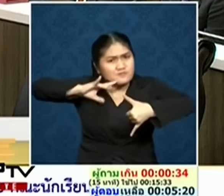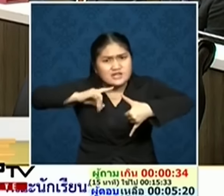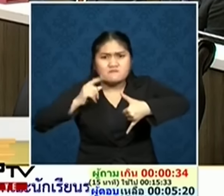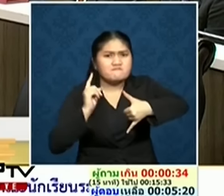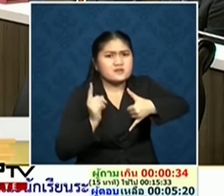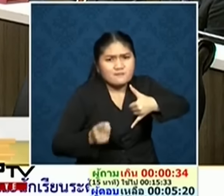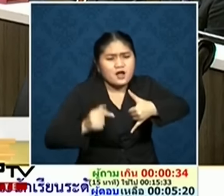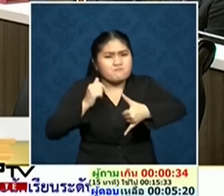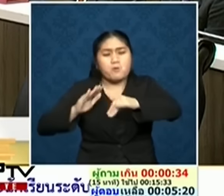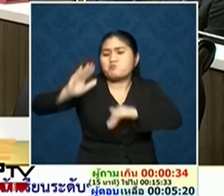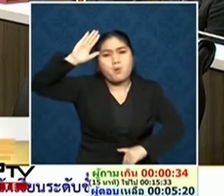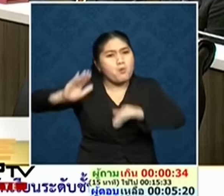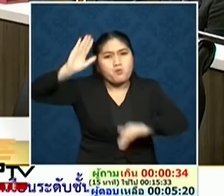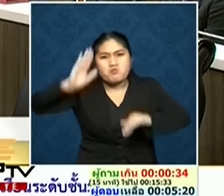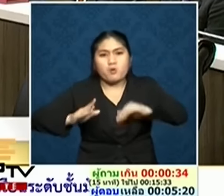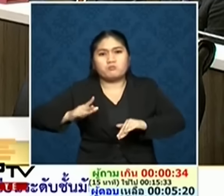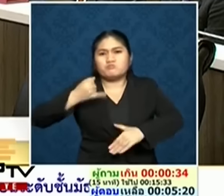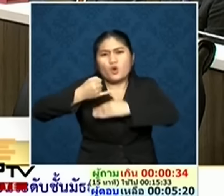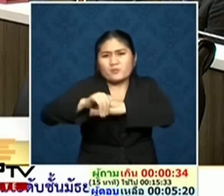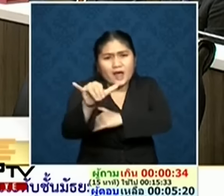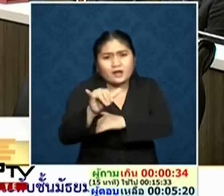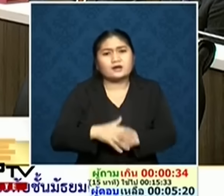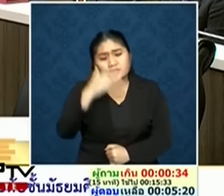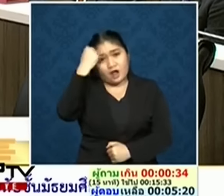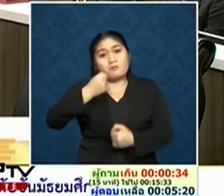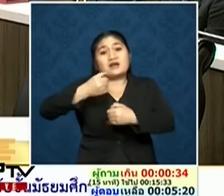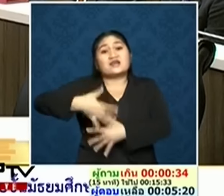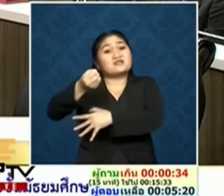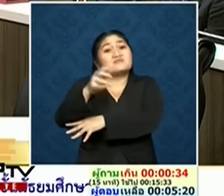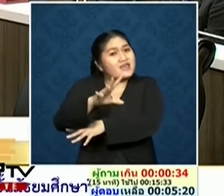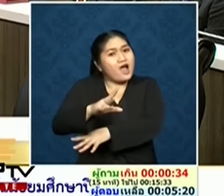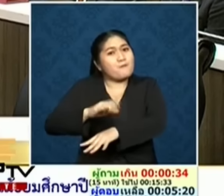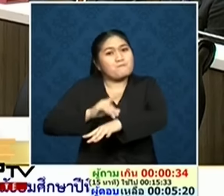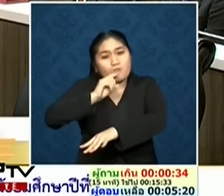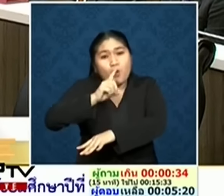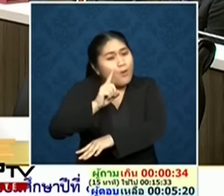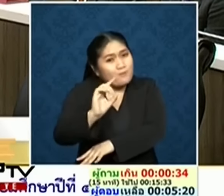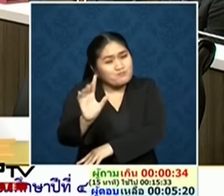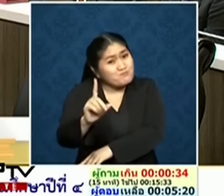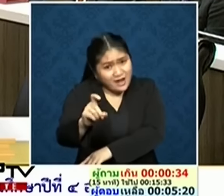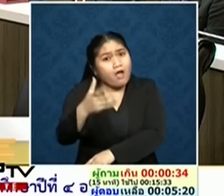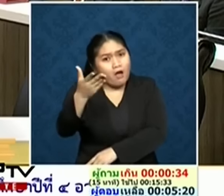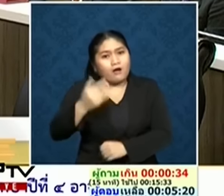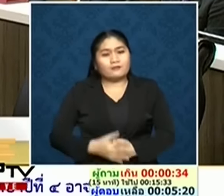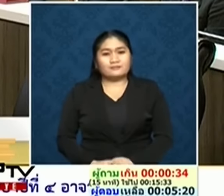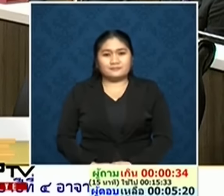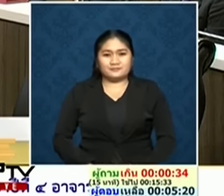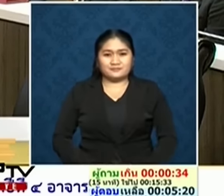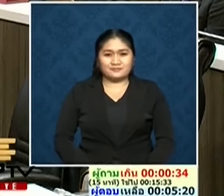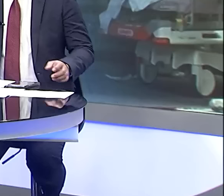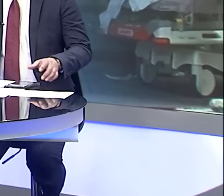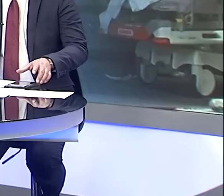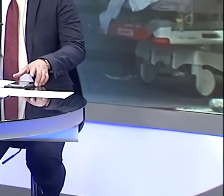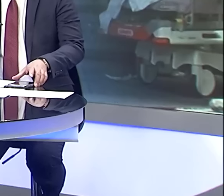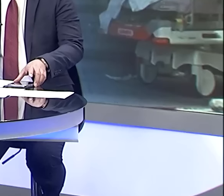ยกมือขึ้นยกมือลงไม่จบไม่สิ้นทำไมฮะชั้น 14แตะไม่ได้หรือไงฮะเดี๋ยวผมจะเอาข้าวผัดกับโอเเลี้ยงปีฟาครับครับ